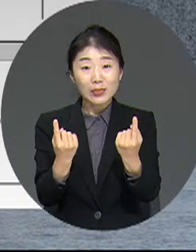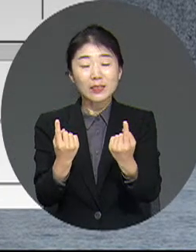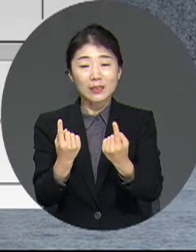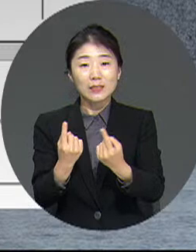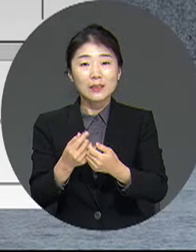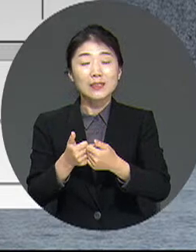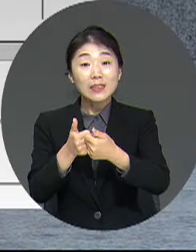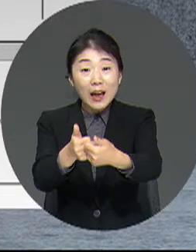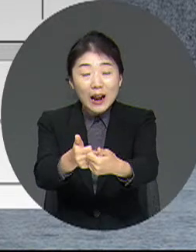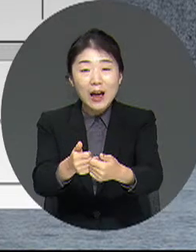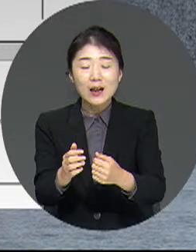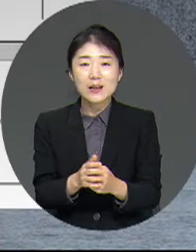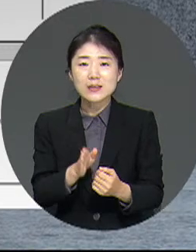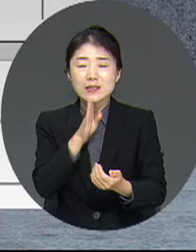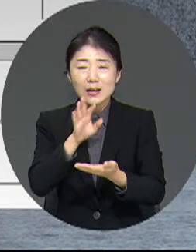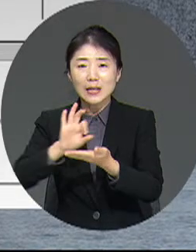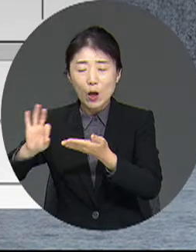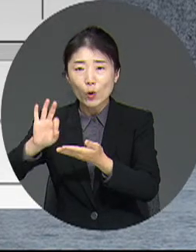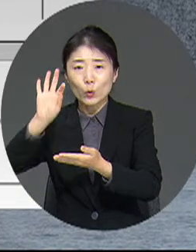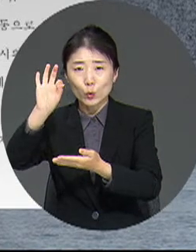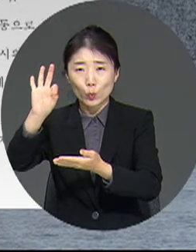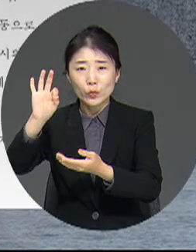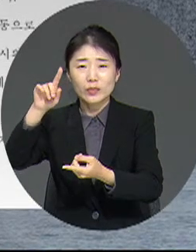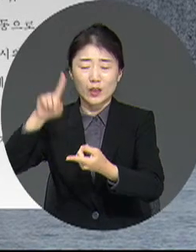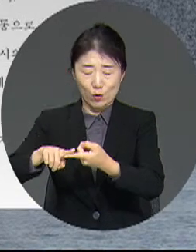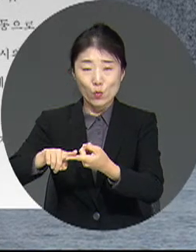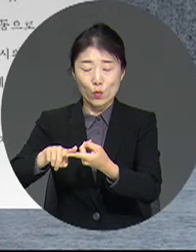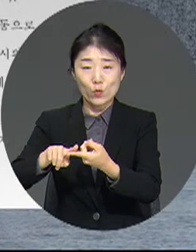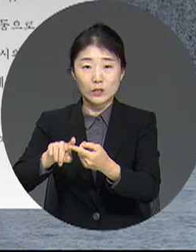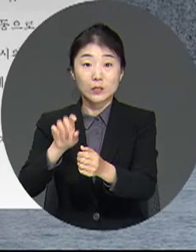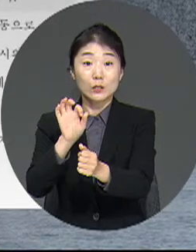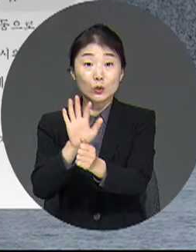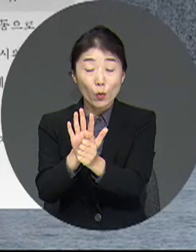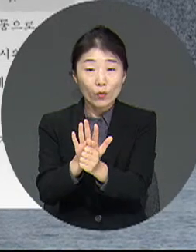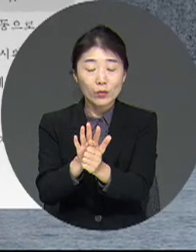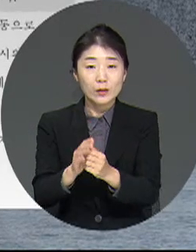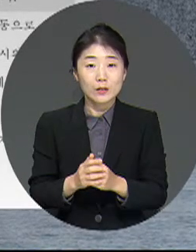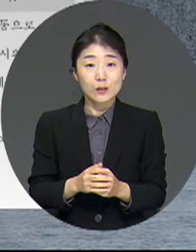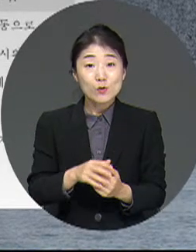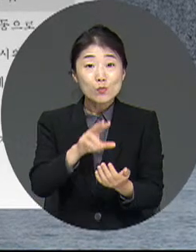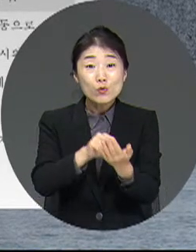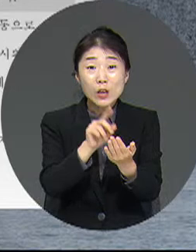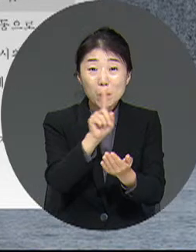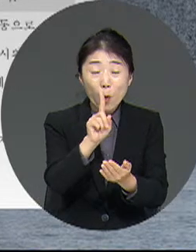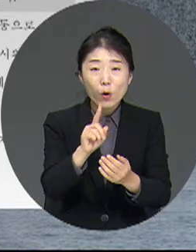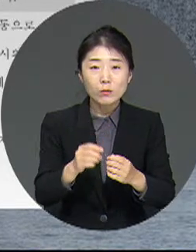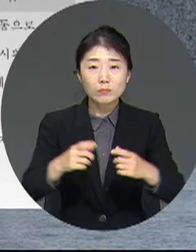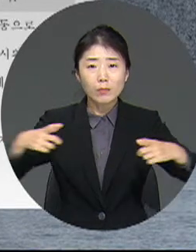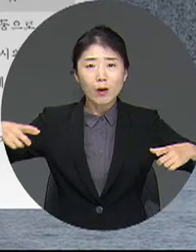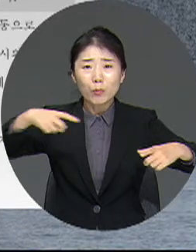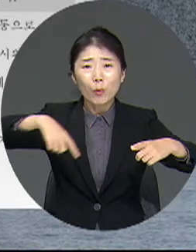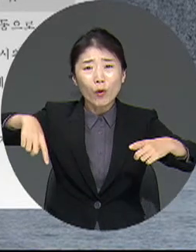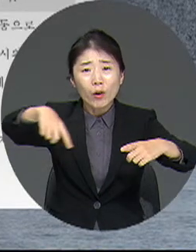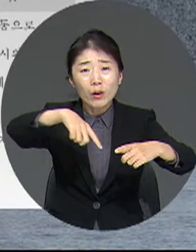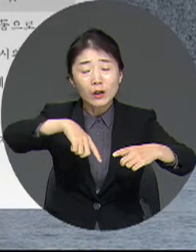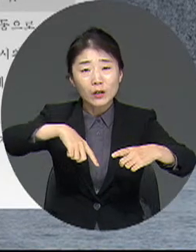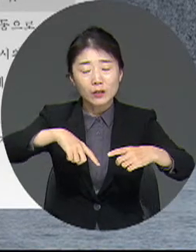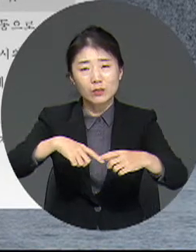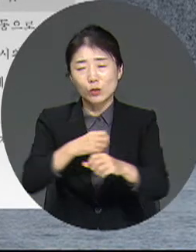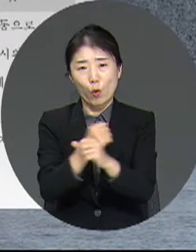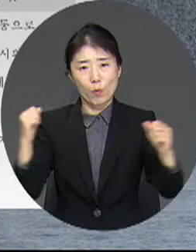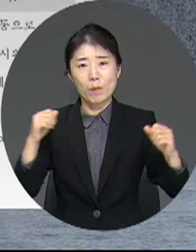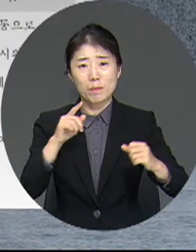등은 실제로 필요한 금액이라고 되어 있습니다 첫 번째 논란은 적용 범위가 너무 포괄적이라는